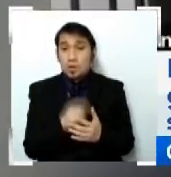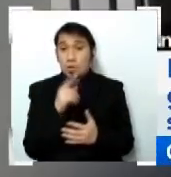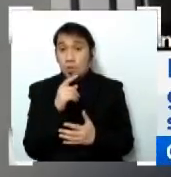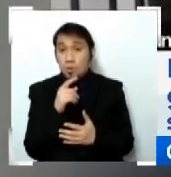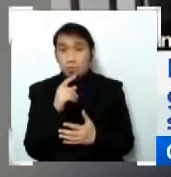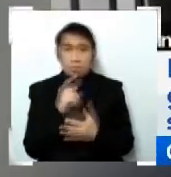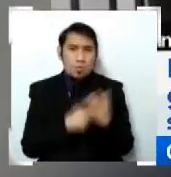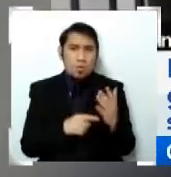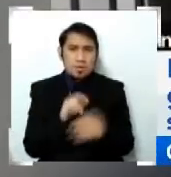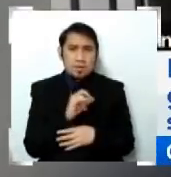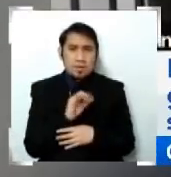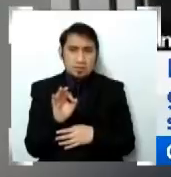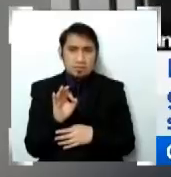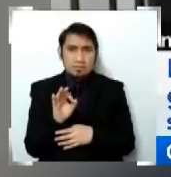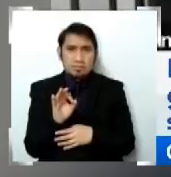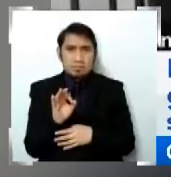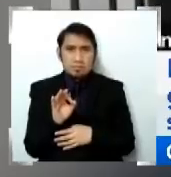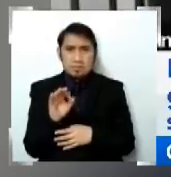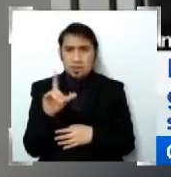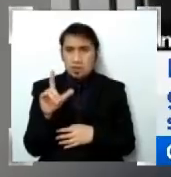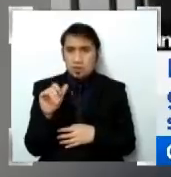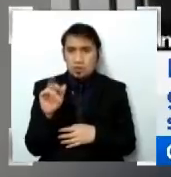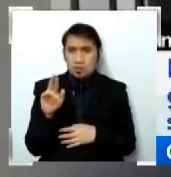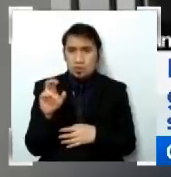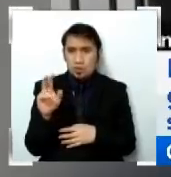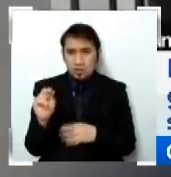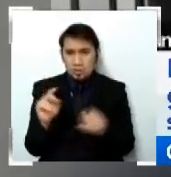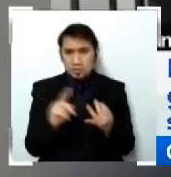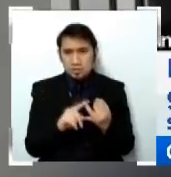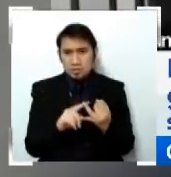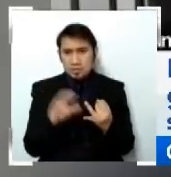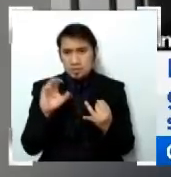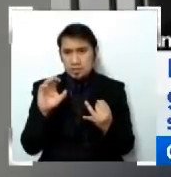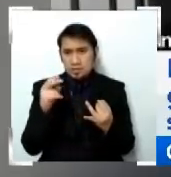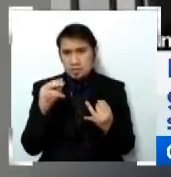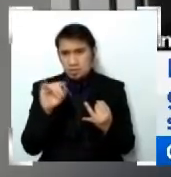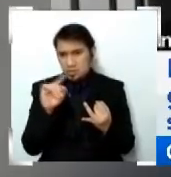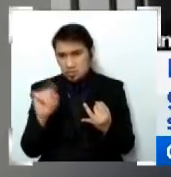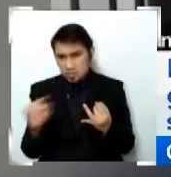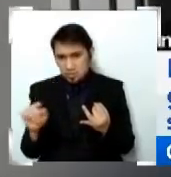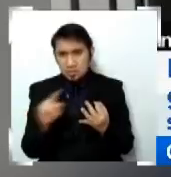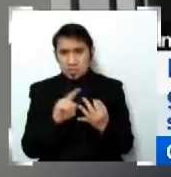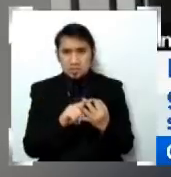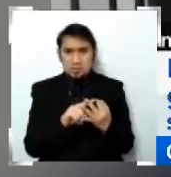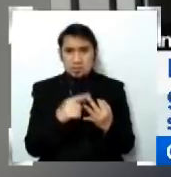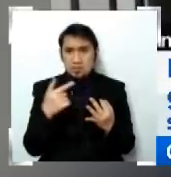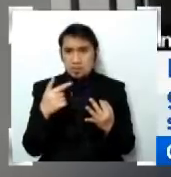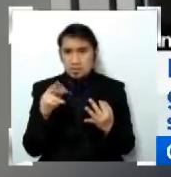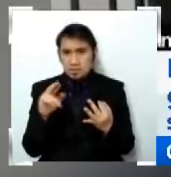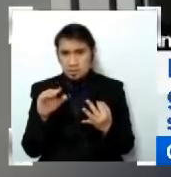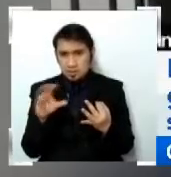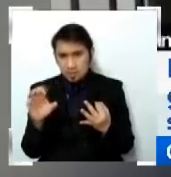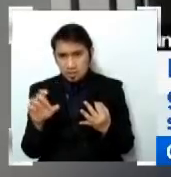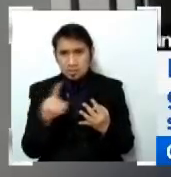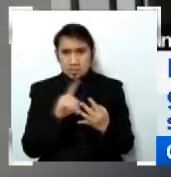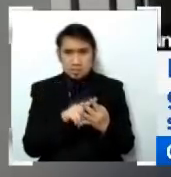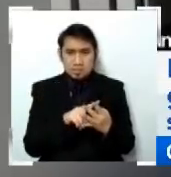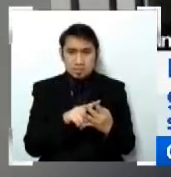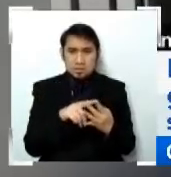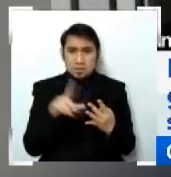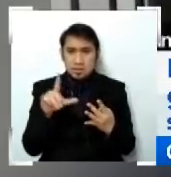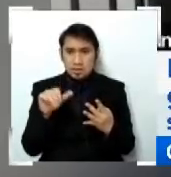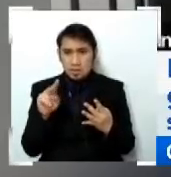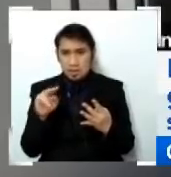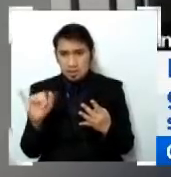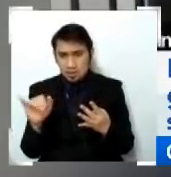si Loren, who's running, Cheese, diba? Grace po, Lenny Robredo, Isko